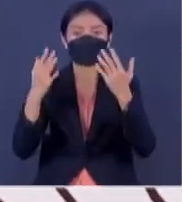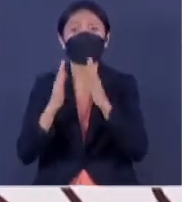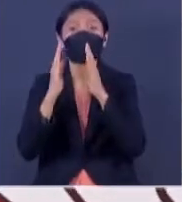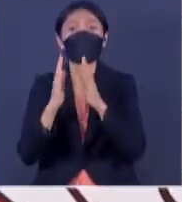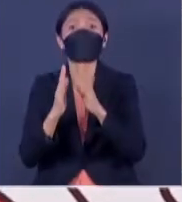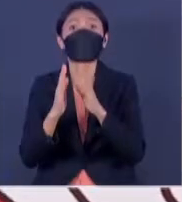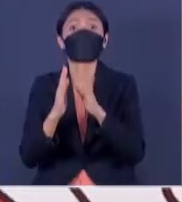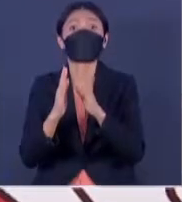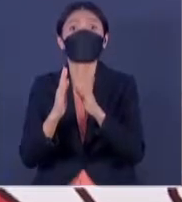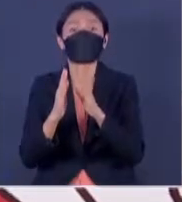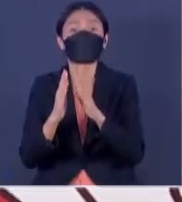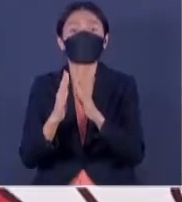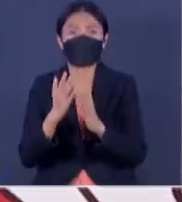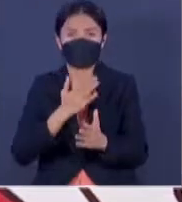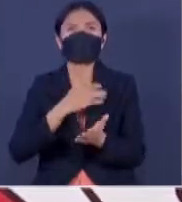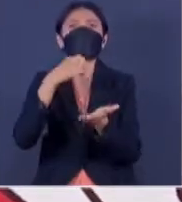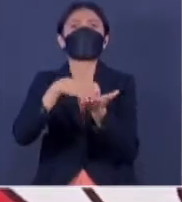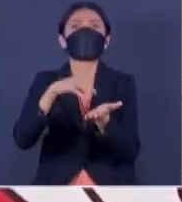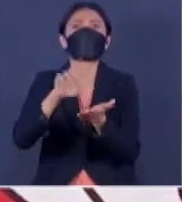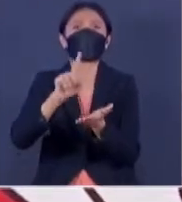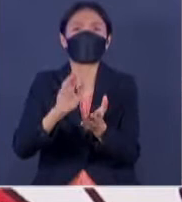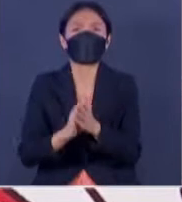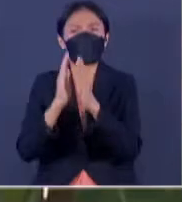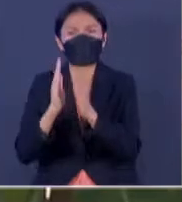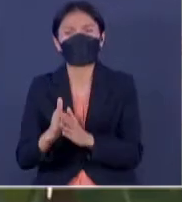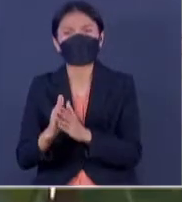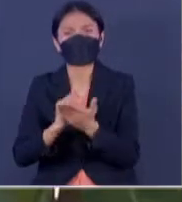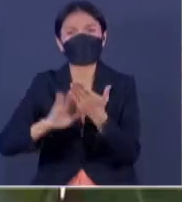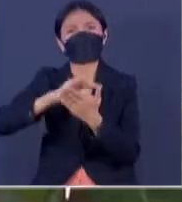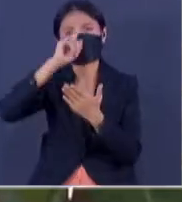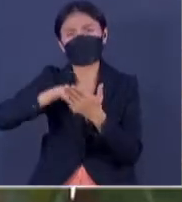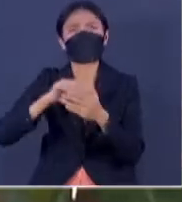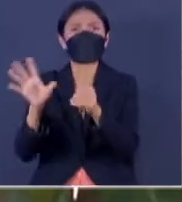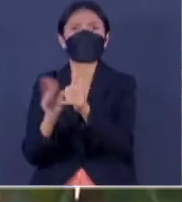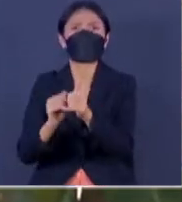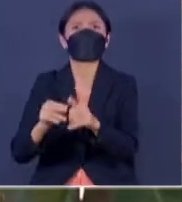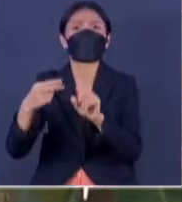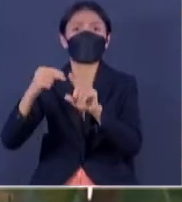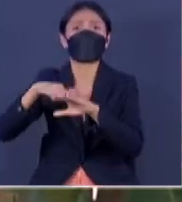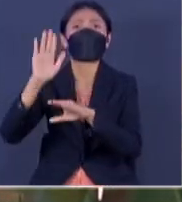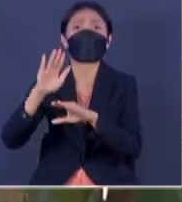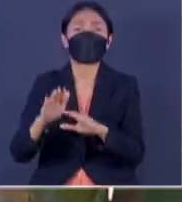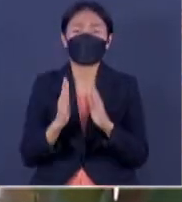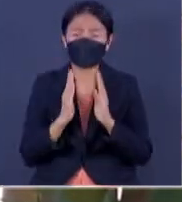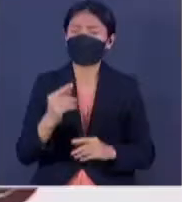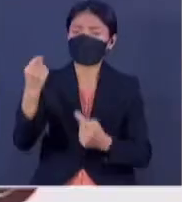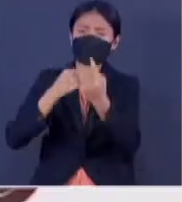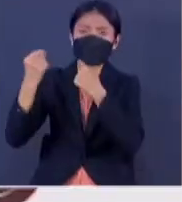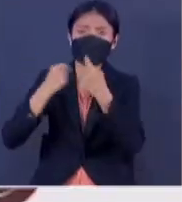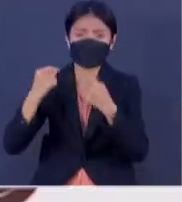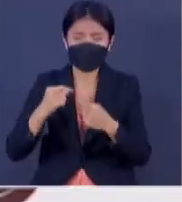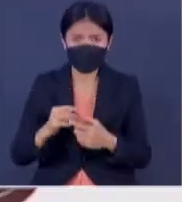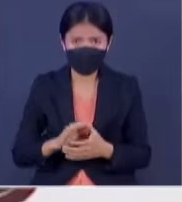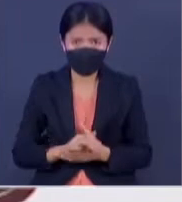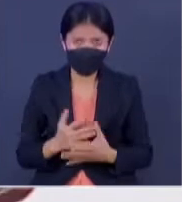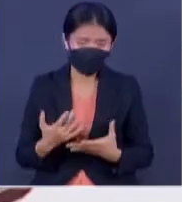ชื้อที่ทะลุหลักหมื่นทำให้ยอดขายตกลงมากกว่าเดิมเหลือร้อยละ5จากที่คาดการไว้ค่ะว่าจะตกลงเพียงร้อยละ